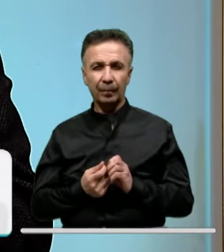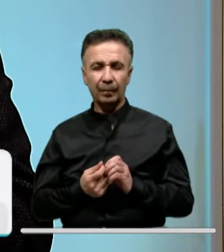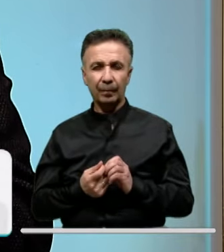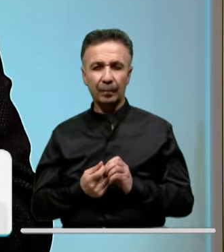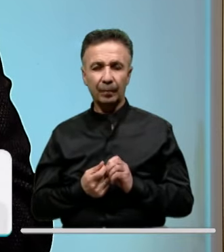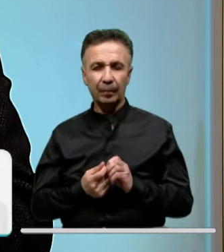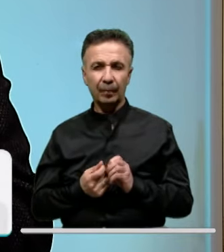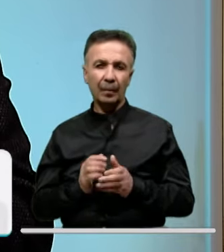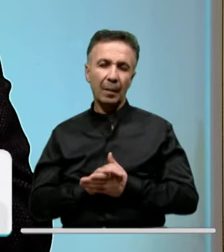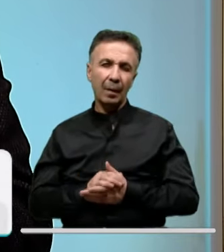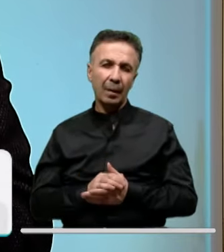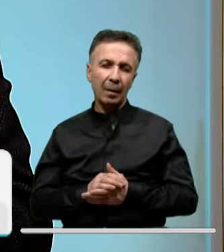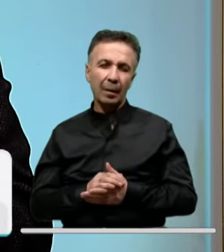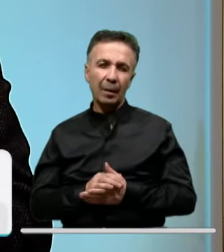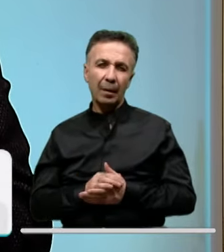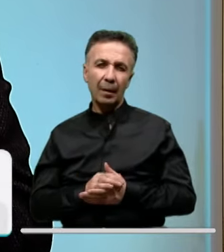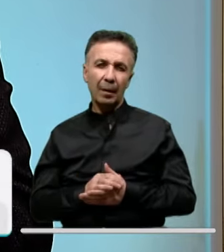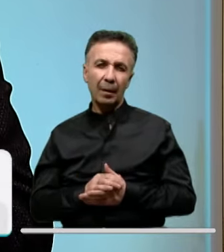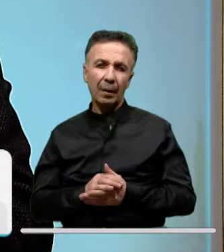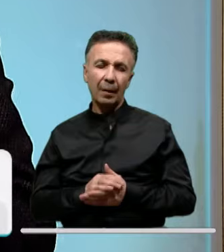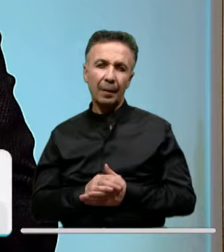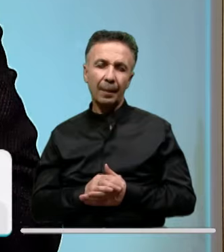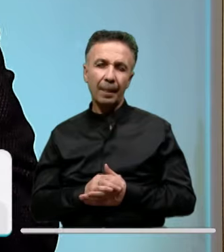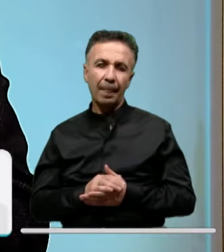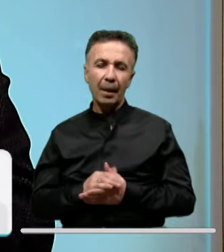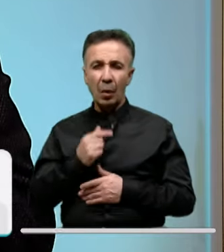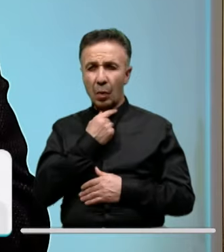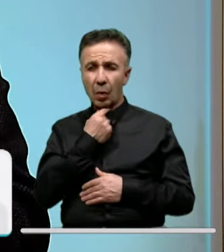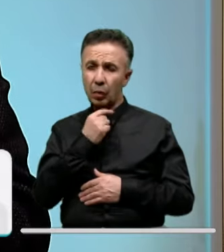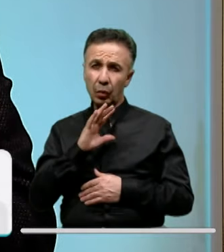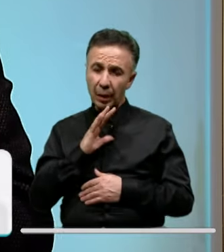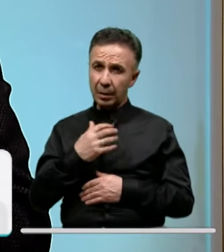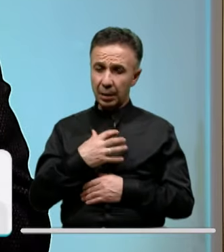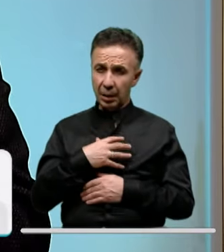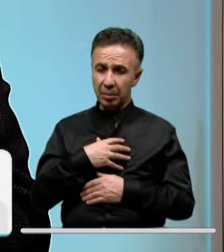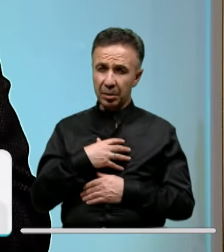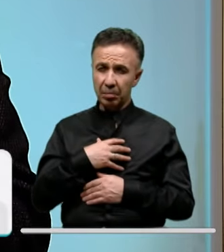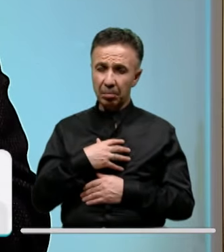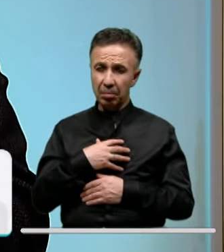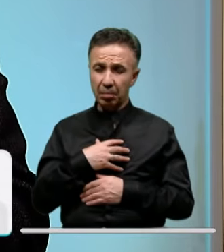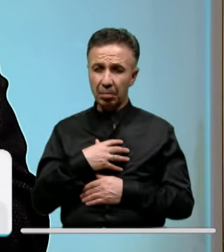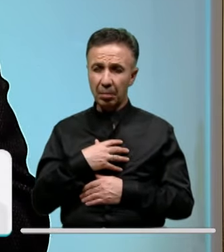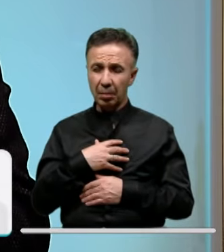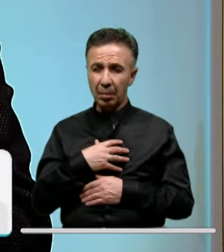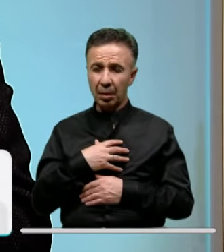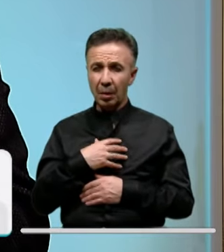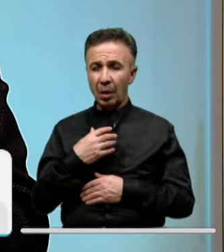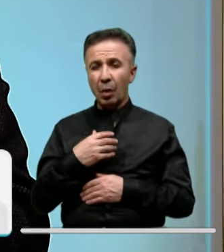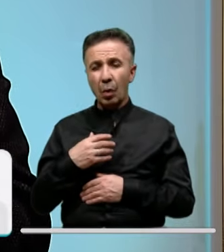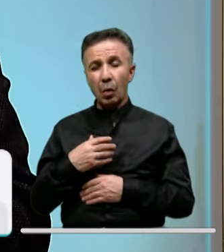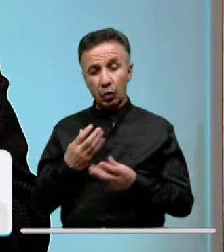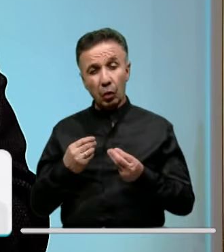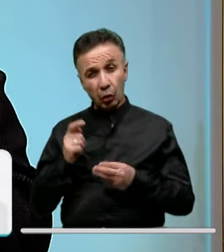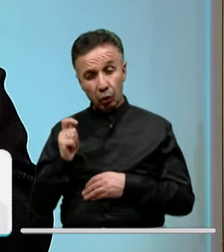meşru mazeretler, haklı nedenler başka bir şey ama onun dışında kendimizin üreteceği mazeretlerimizi veya diyelim ki o yoğun